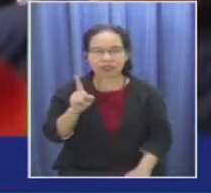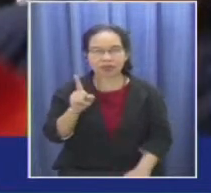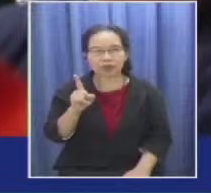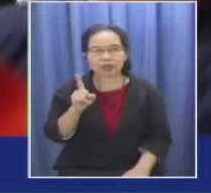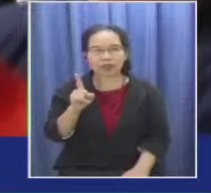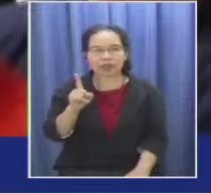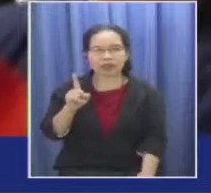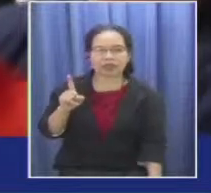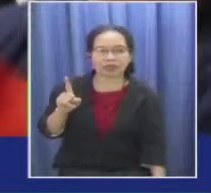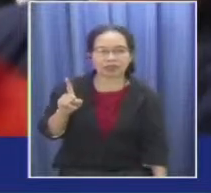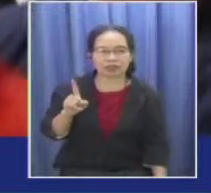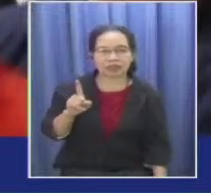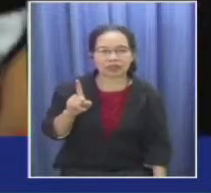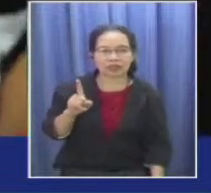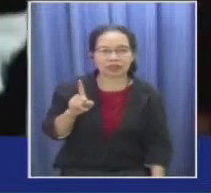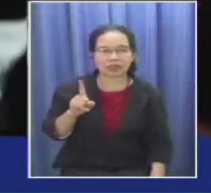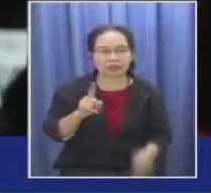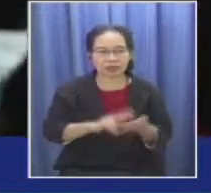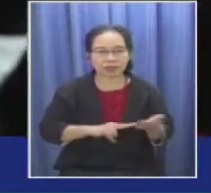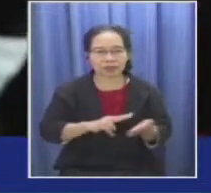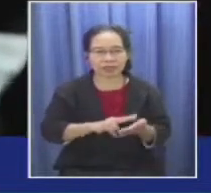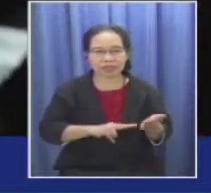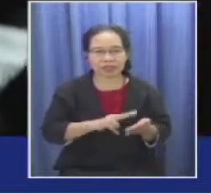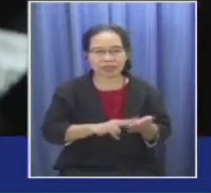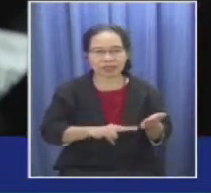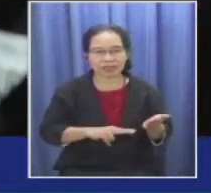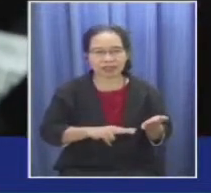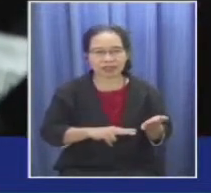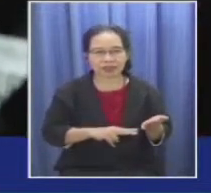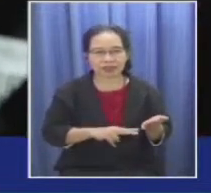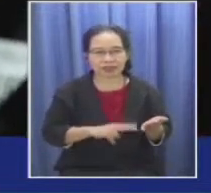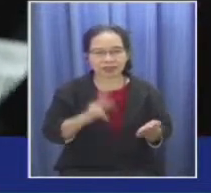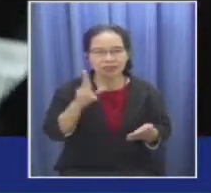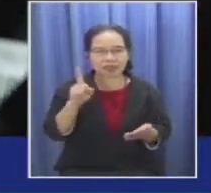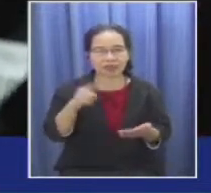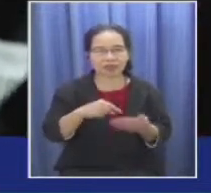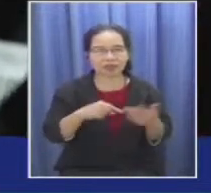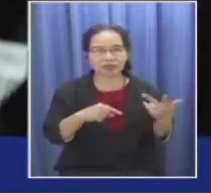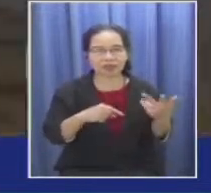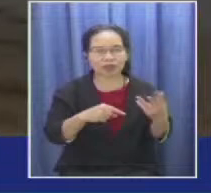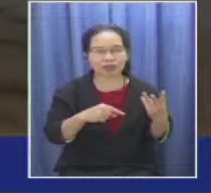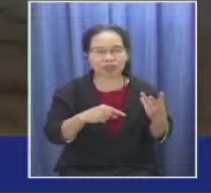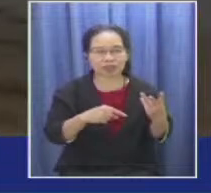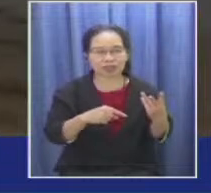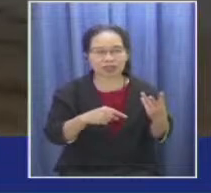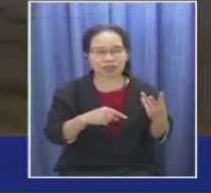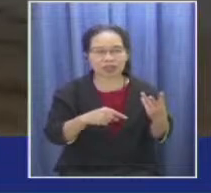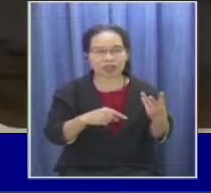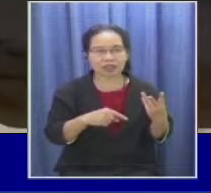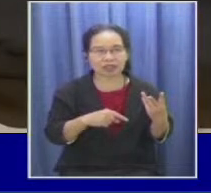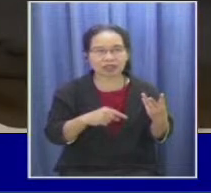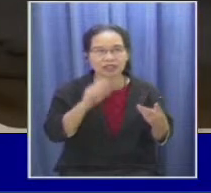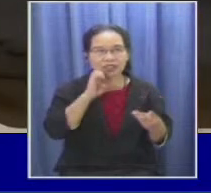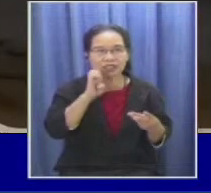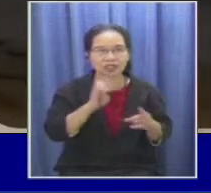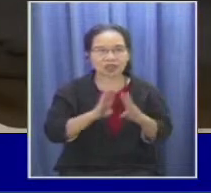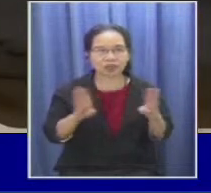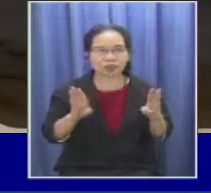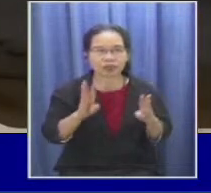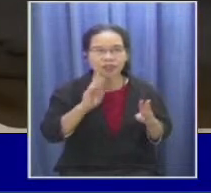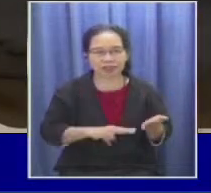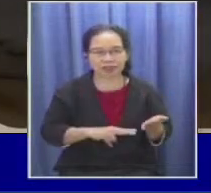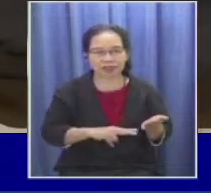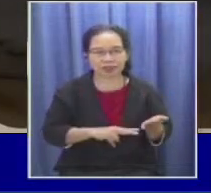Tɛkyerɛma di nokorɛ. Yɛne ne namo ya akoma nso di nokorɛ. Muntie mbebusam etie bia